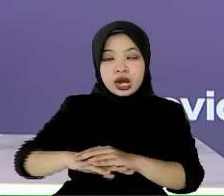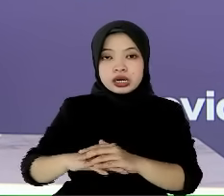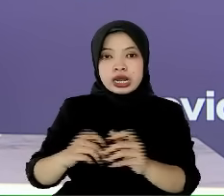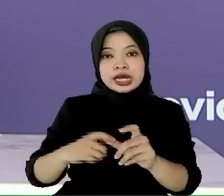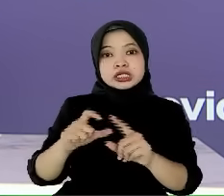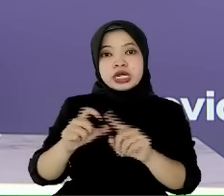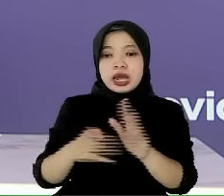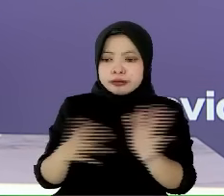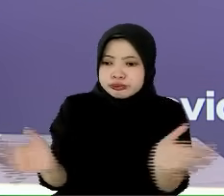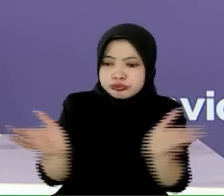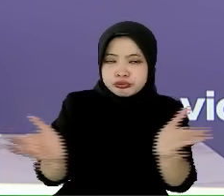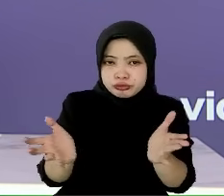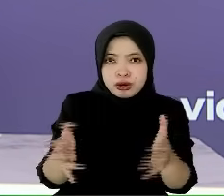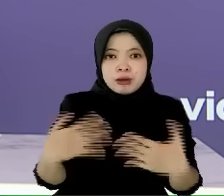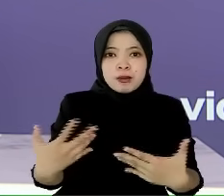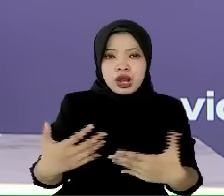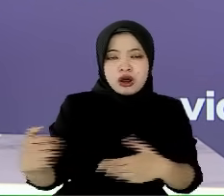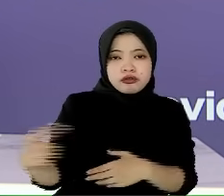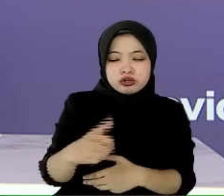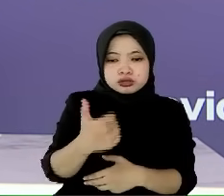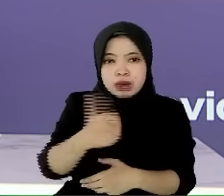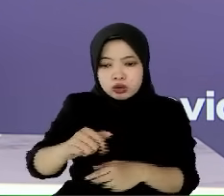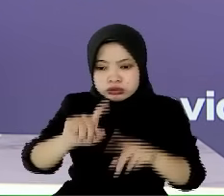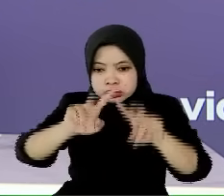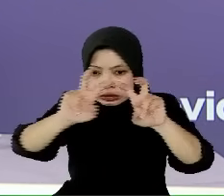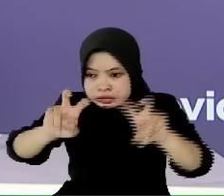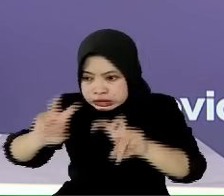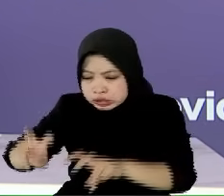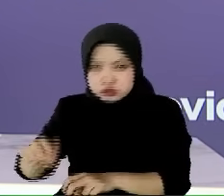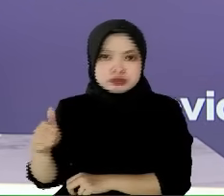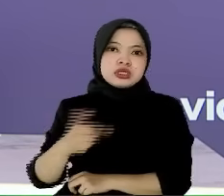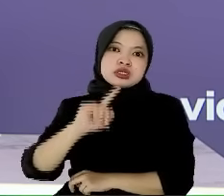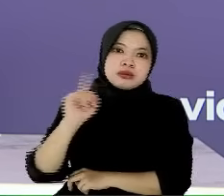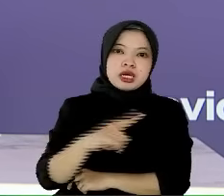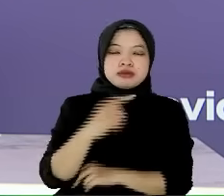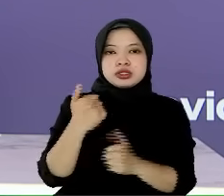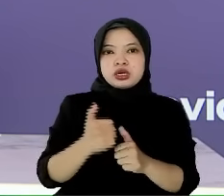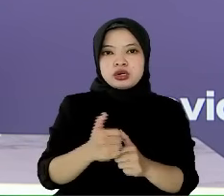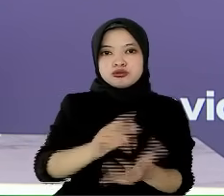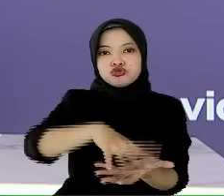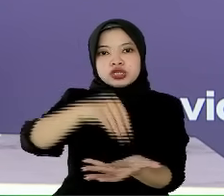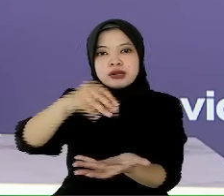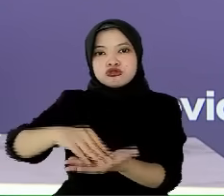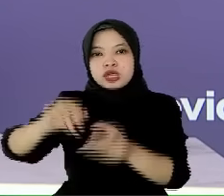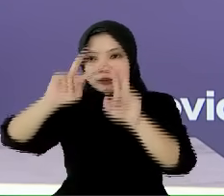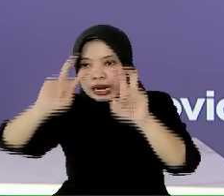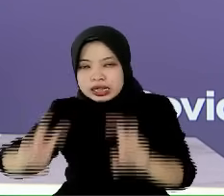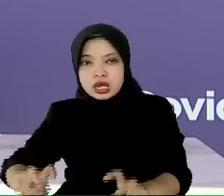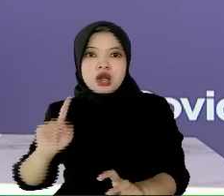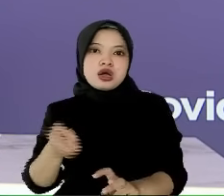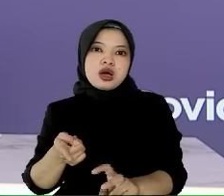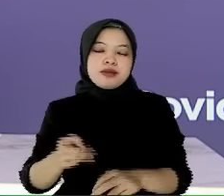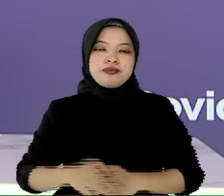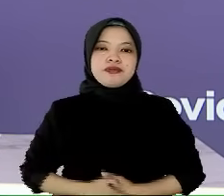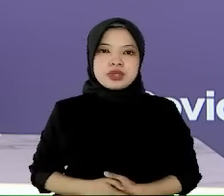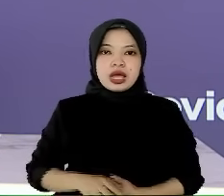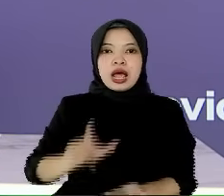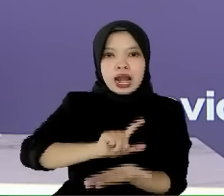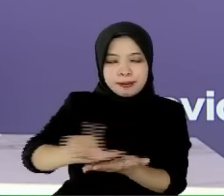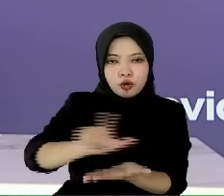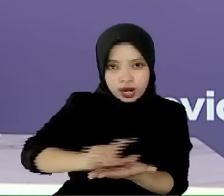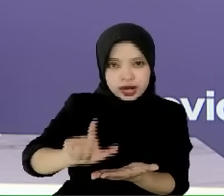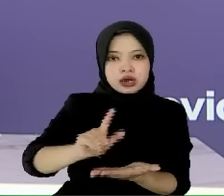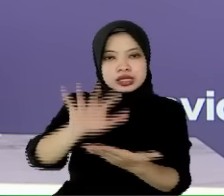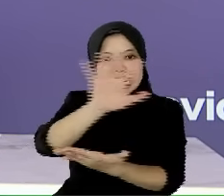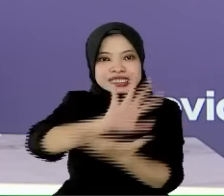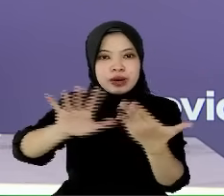daya dan pemantauan distribusi varian di berbagai daerah. Nantinya, hasil pemantauan akan disampaikan secara